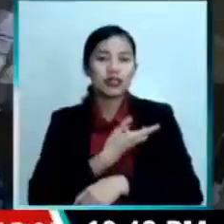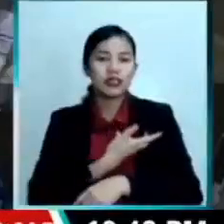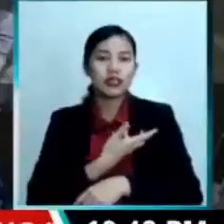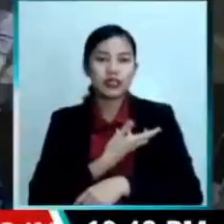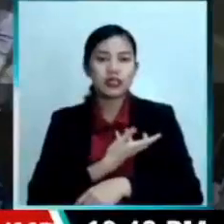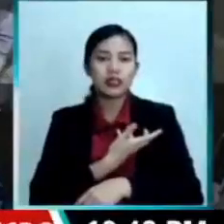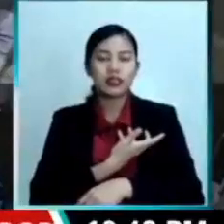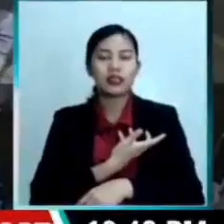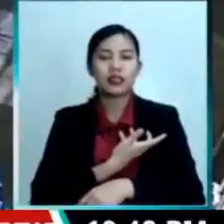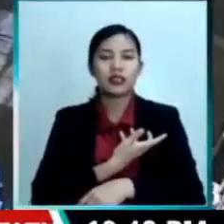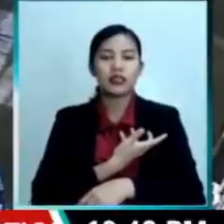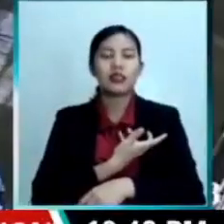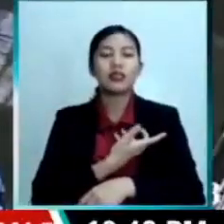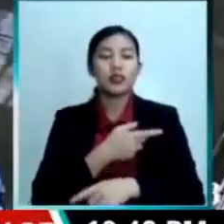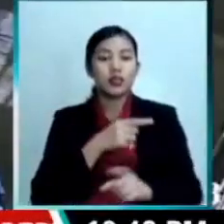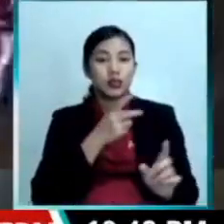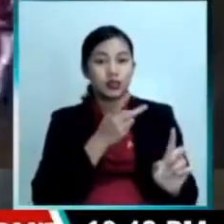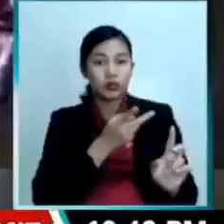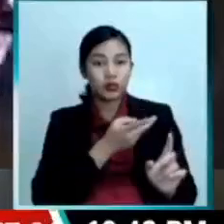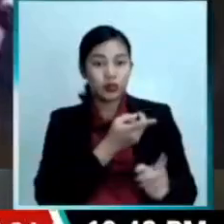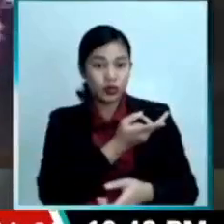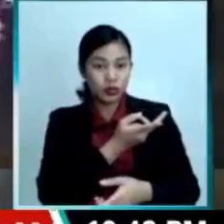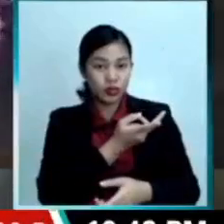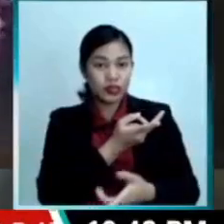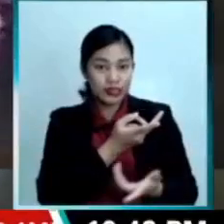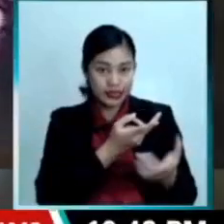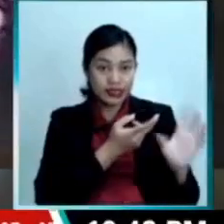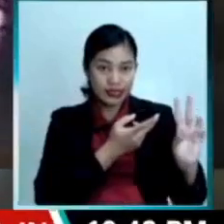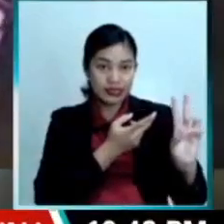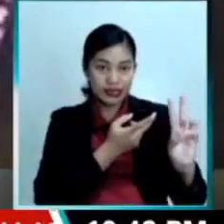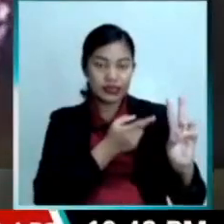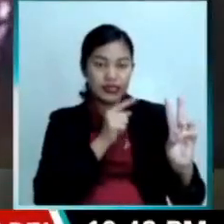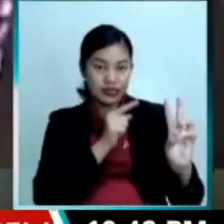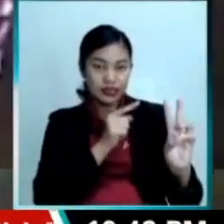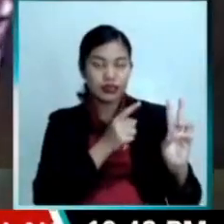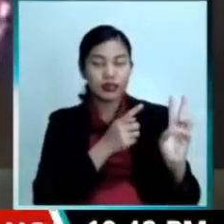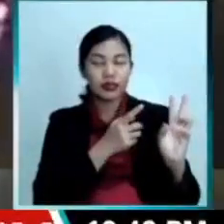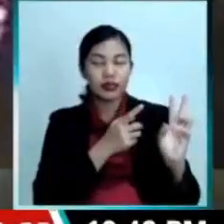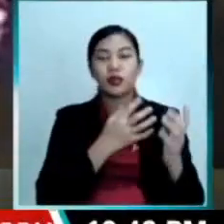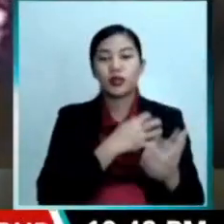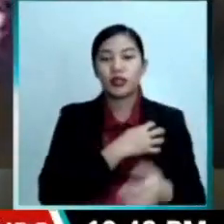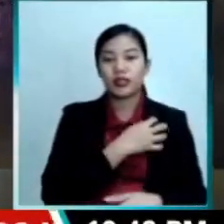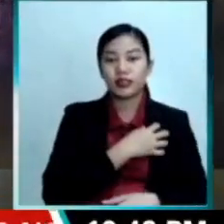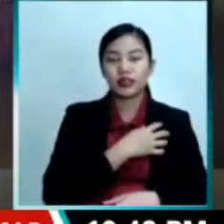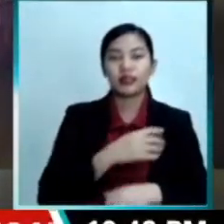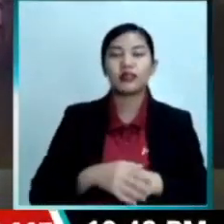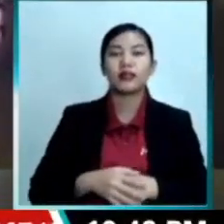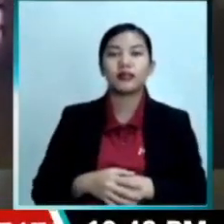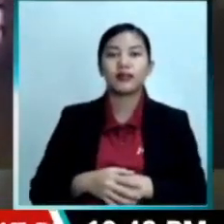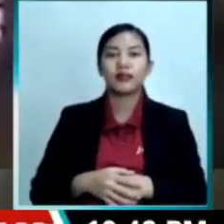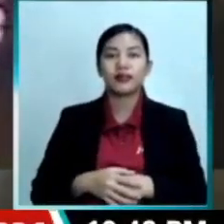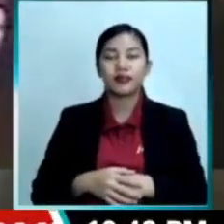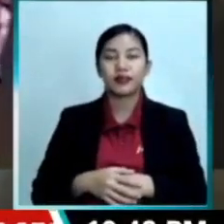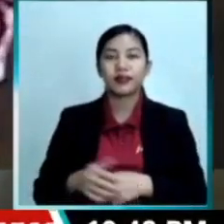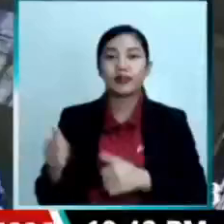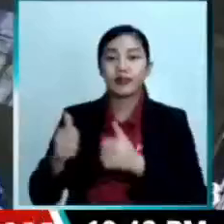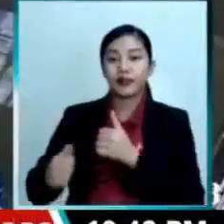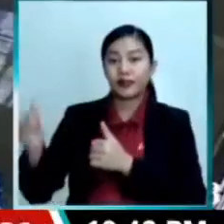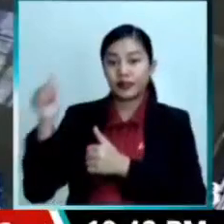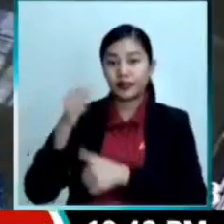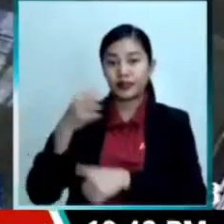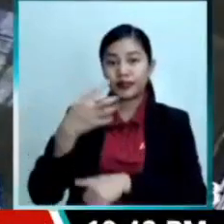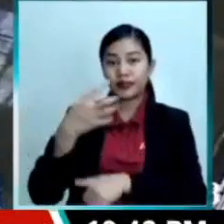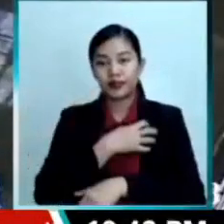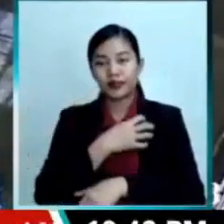of a police officer ang 6 na pulis. Ayon kay IAS Chief Attorney Alfigar Triambulo, nabigo ang mga pulis